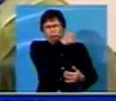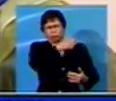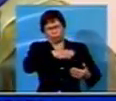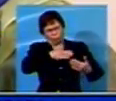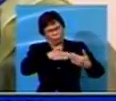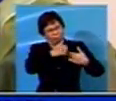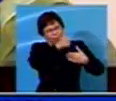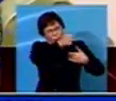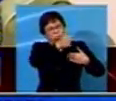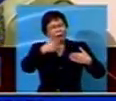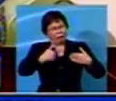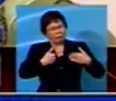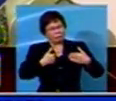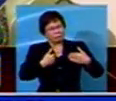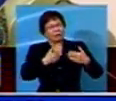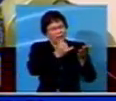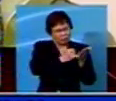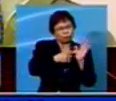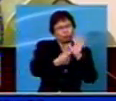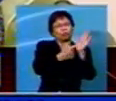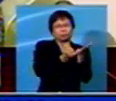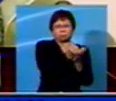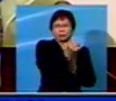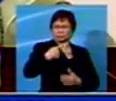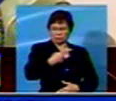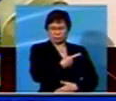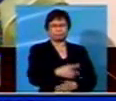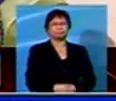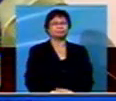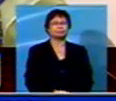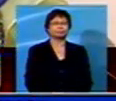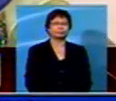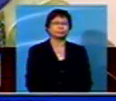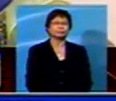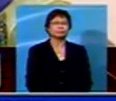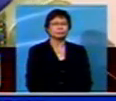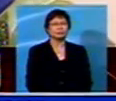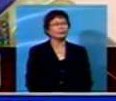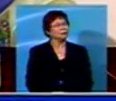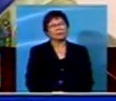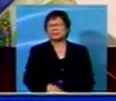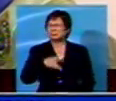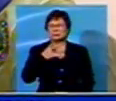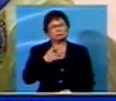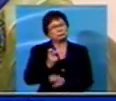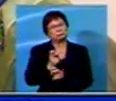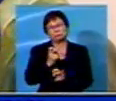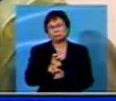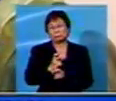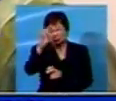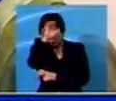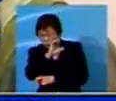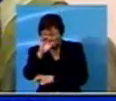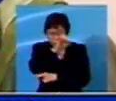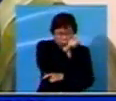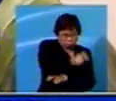heart dia ada kaitan dengan keikhlasan kita ya Dan ini yang saya rasa It's not easy sebab nak nak cari yang betul-betul